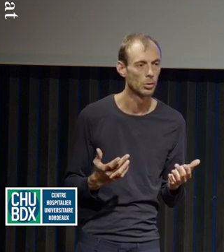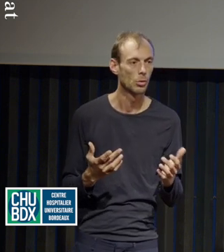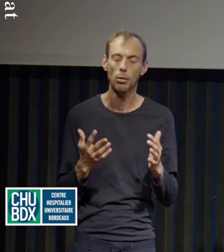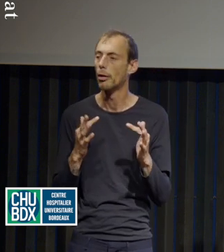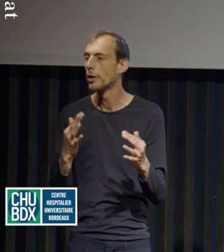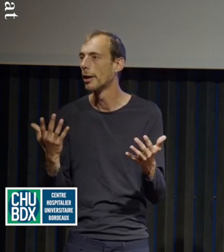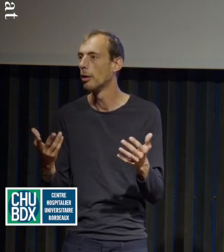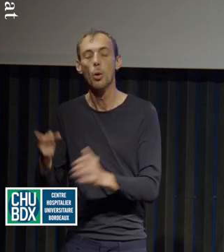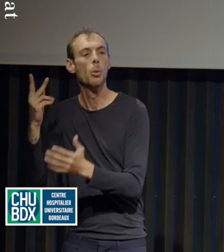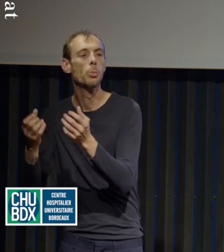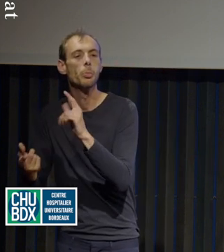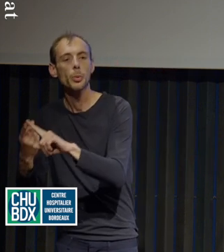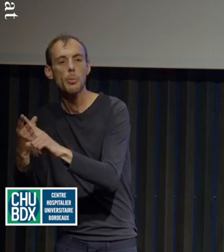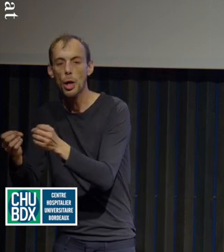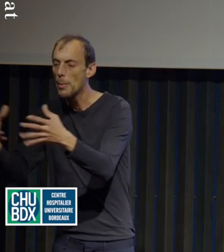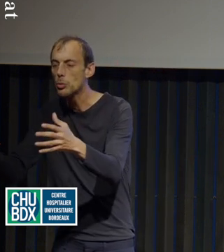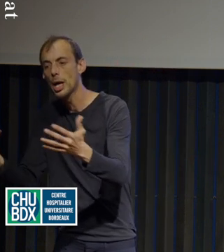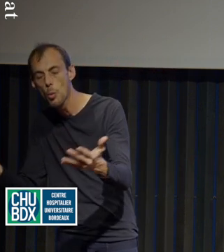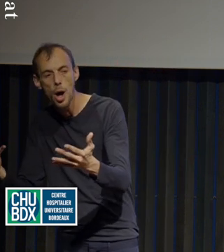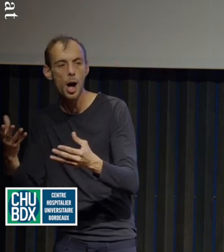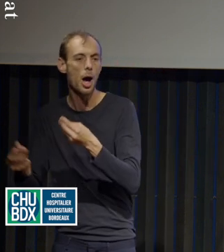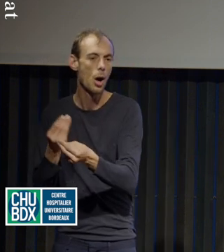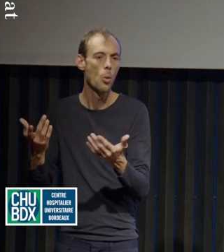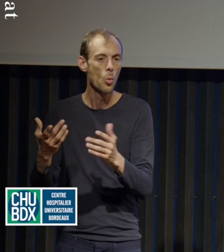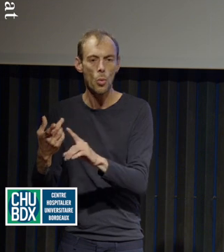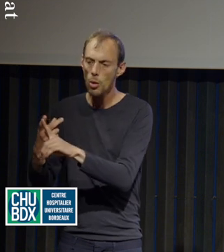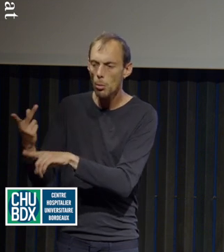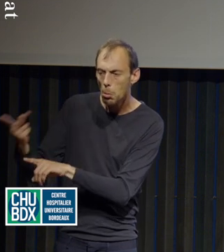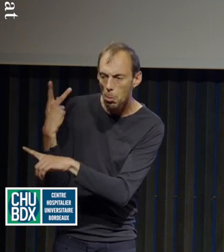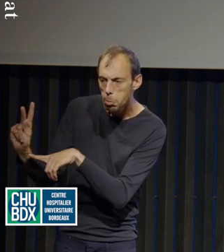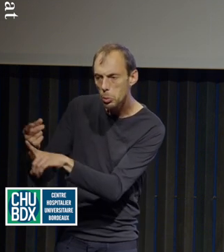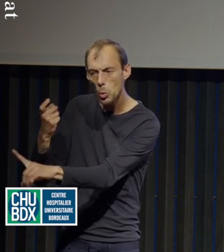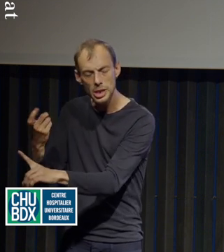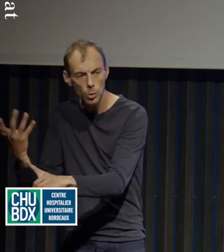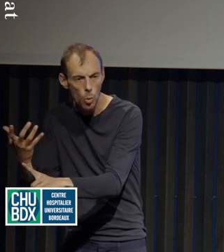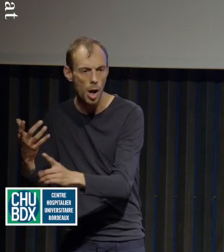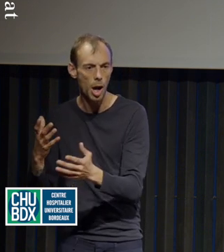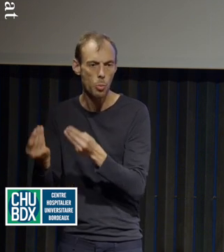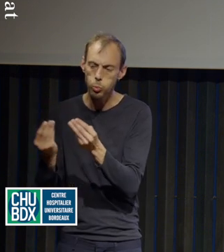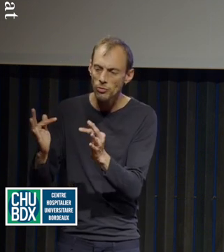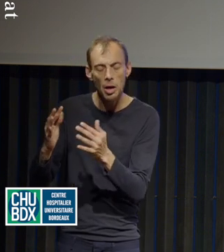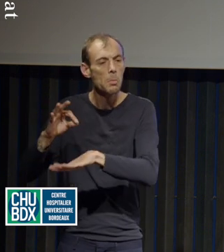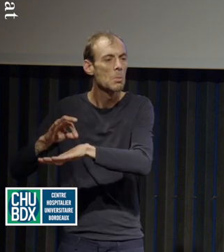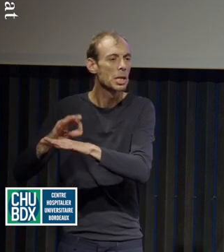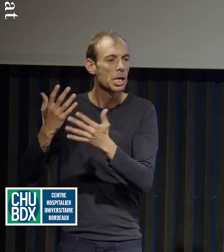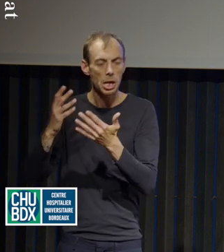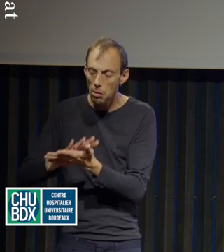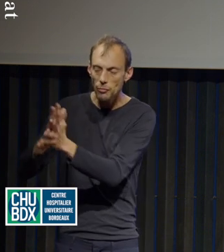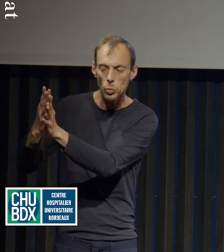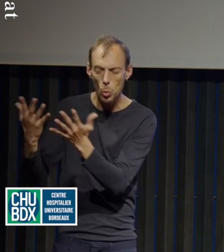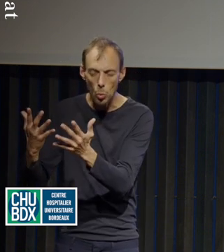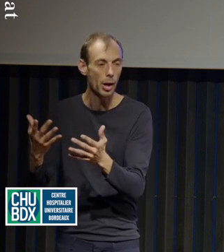pour essayer de mieux connaître les facteurs de risque et de mieux connaître l'évolution de ces maladies dans les différents pays du